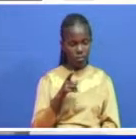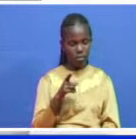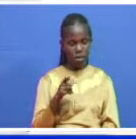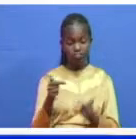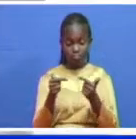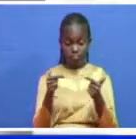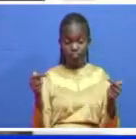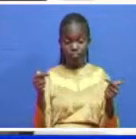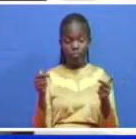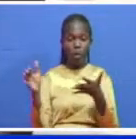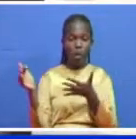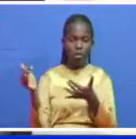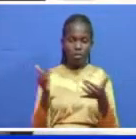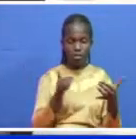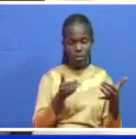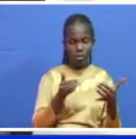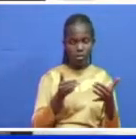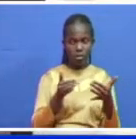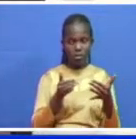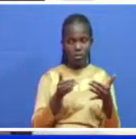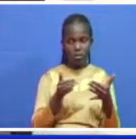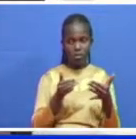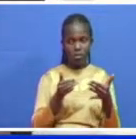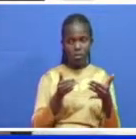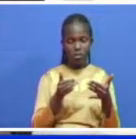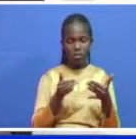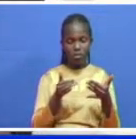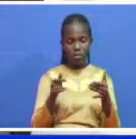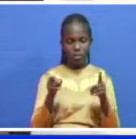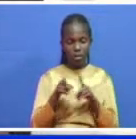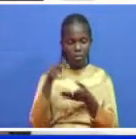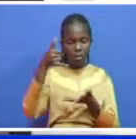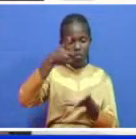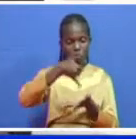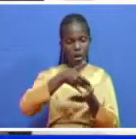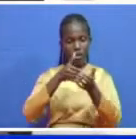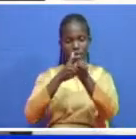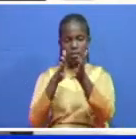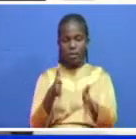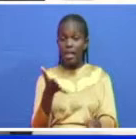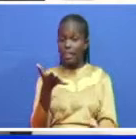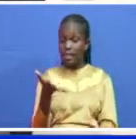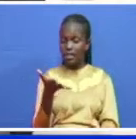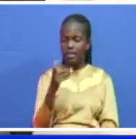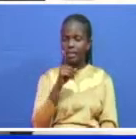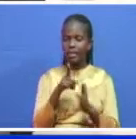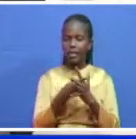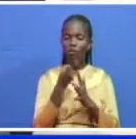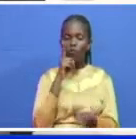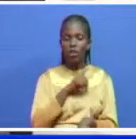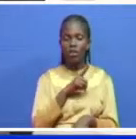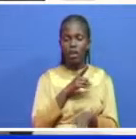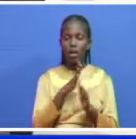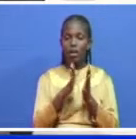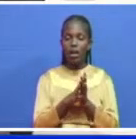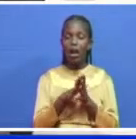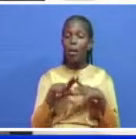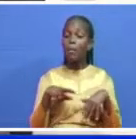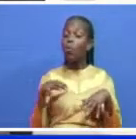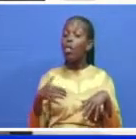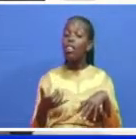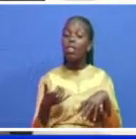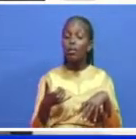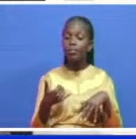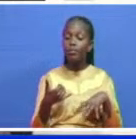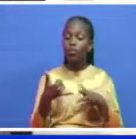msoso. Tumeanza pia kushirikisha viongozi wa sehemu hii na wale washikandao wengine